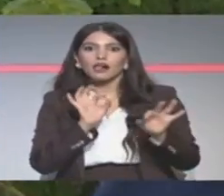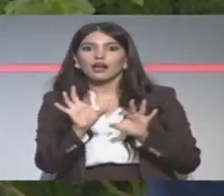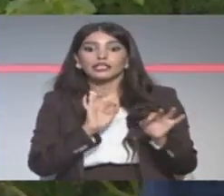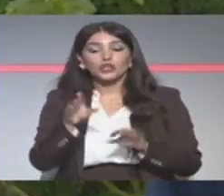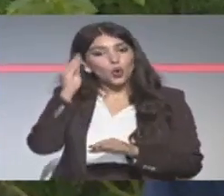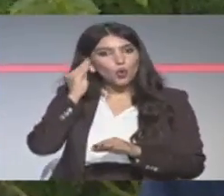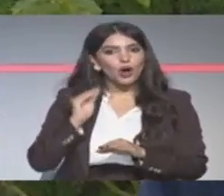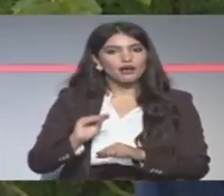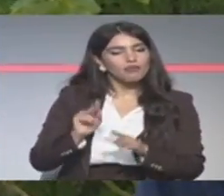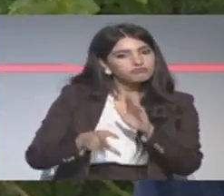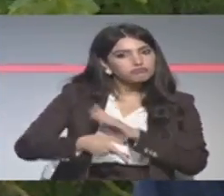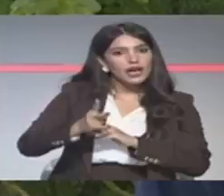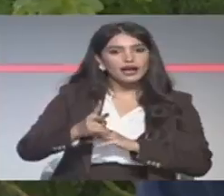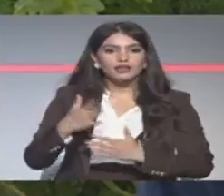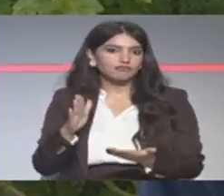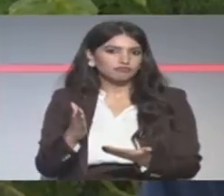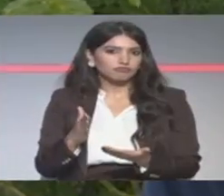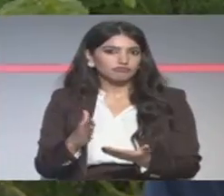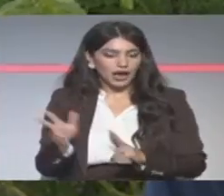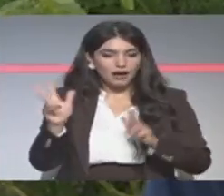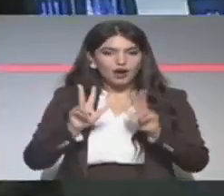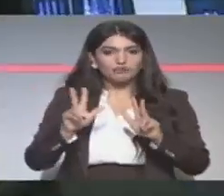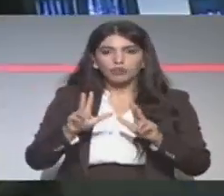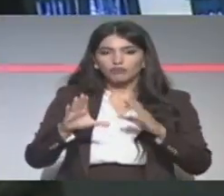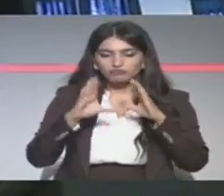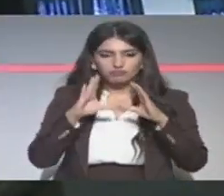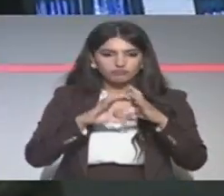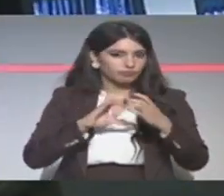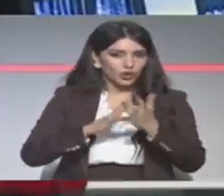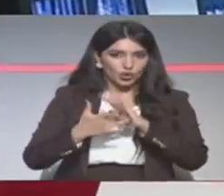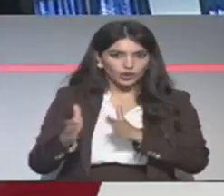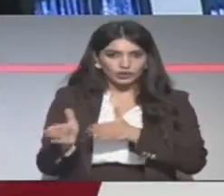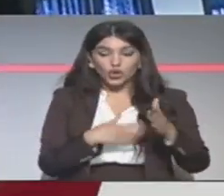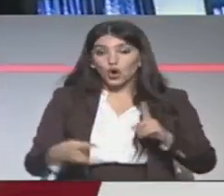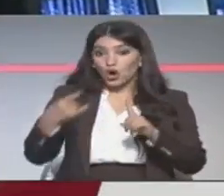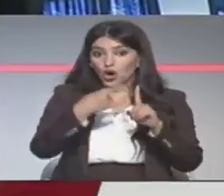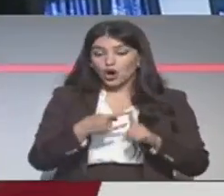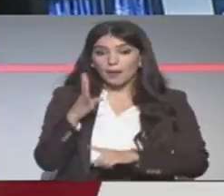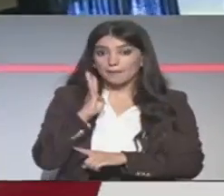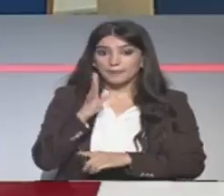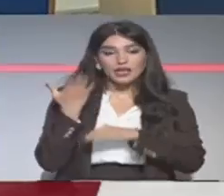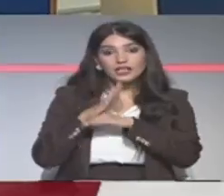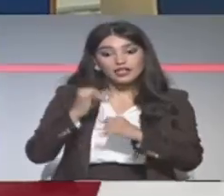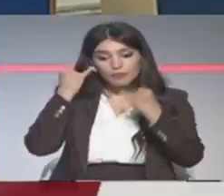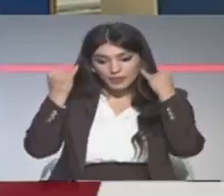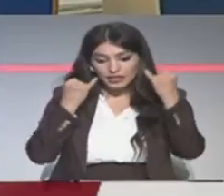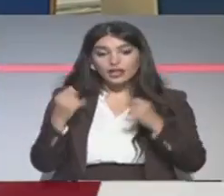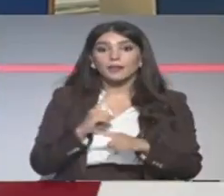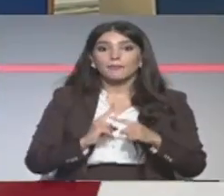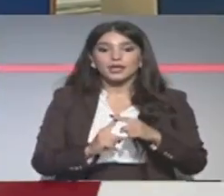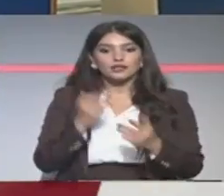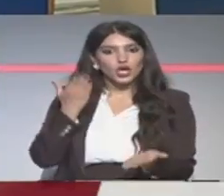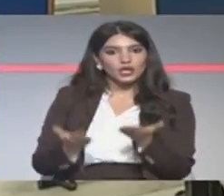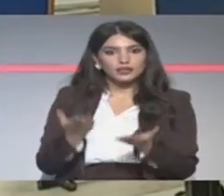في التعامل مع وسائل التواصل الاجتماعي. هذا الملتقى عد بادرة طيبة في مناقشة تجارب